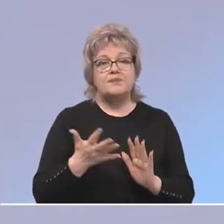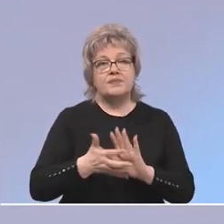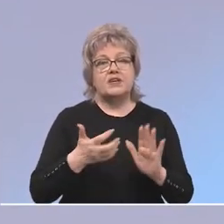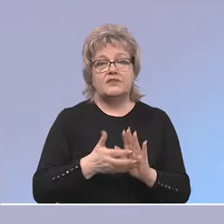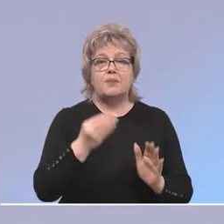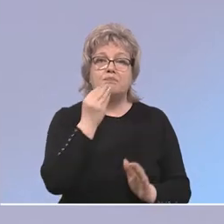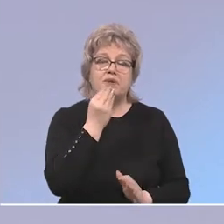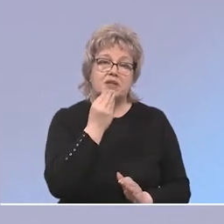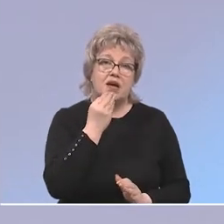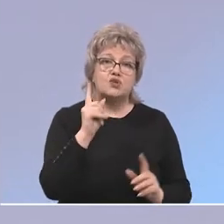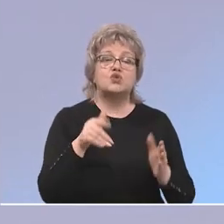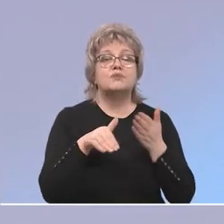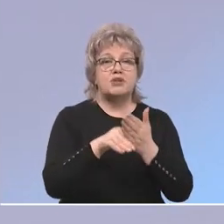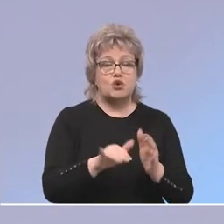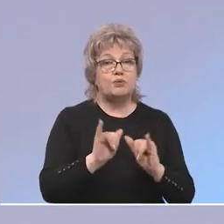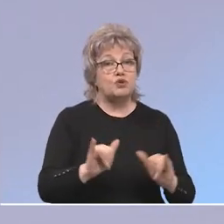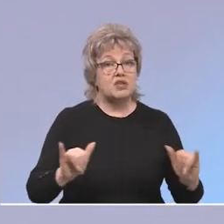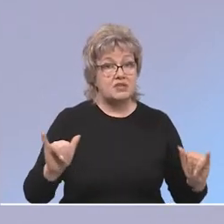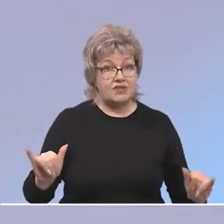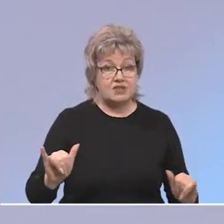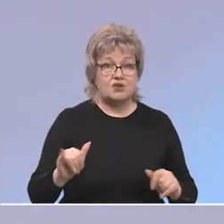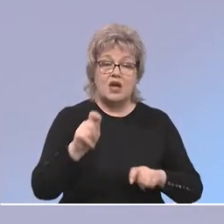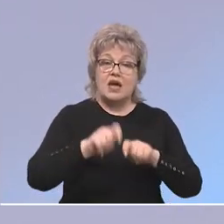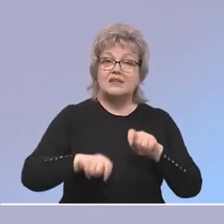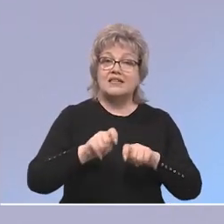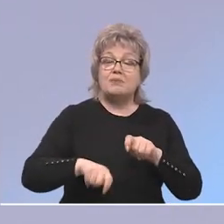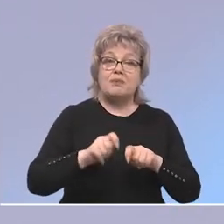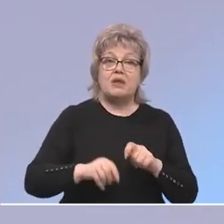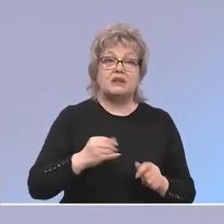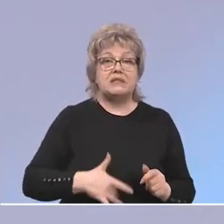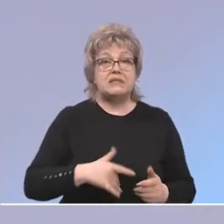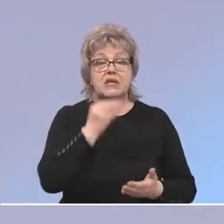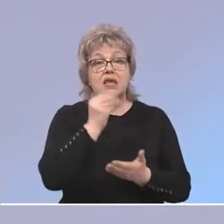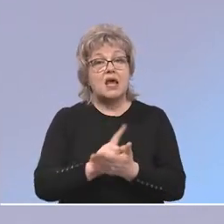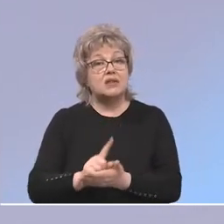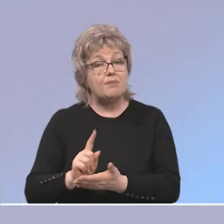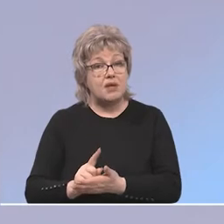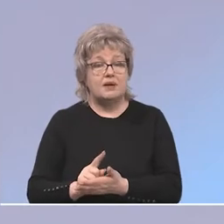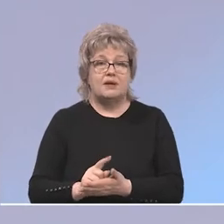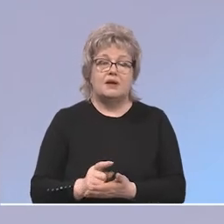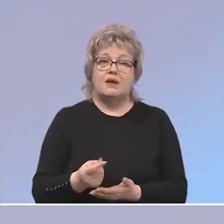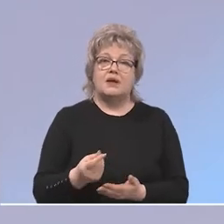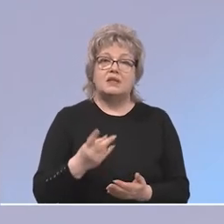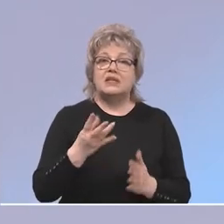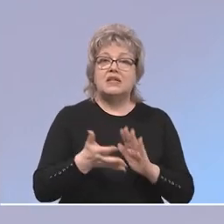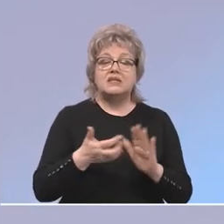очень часто, кстати, способствует развитию. Это эксперименты с диетами, это недостаточное потребление